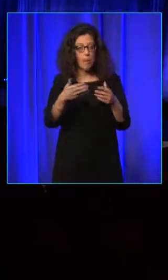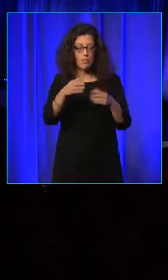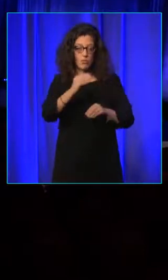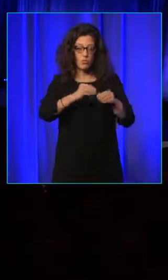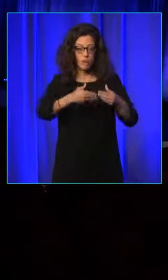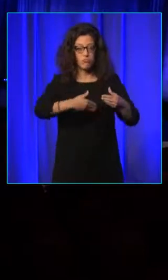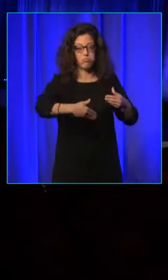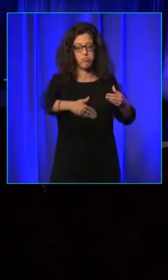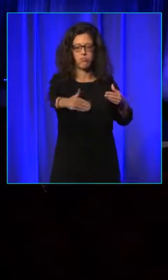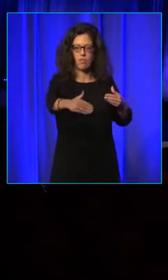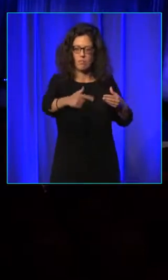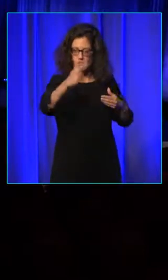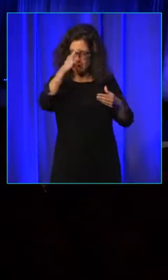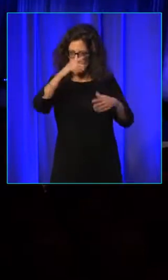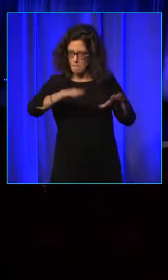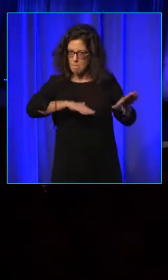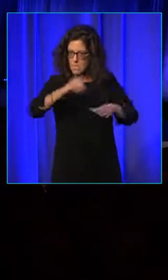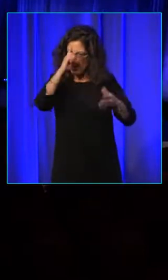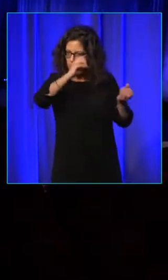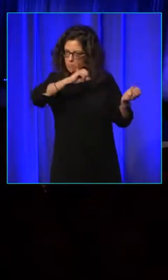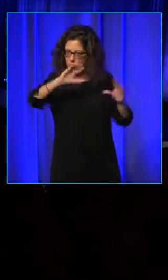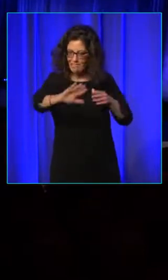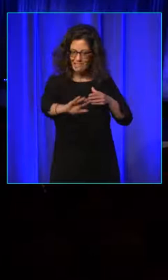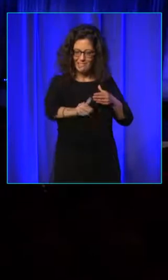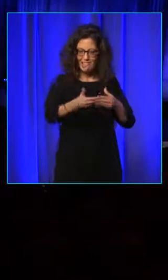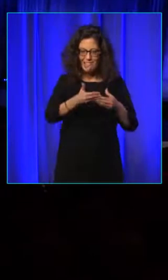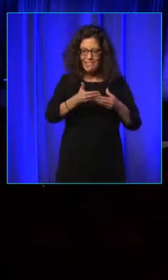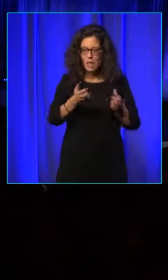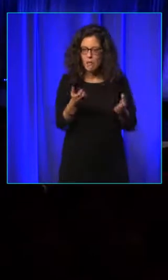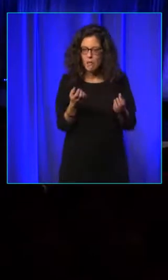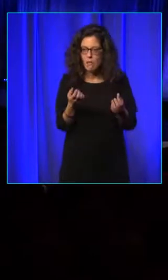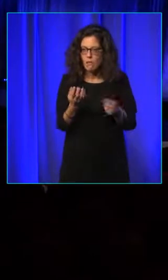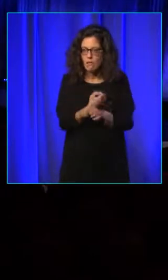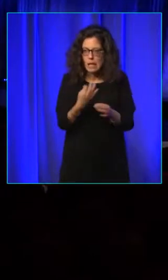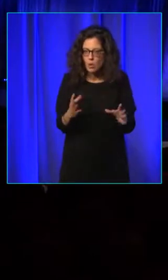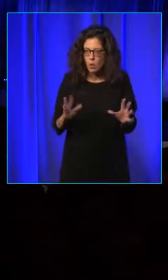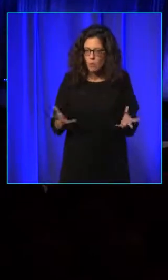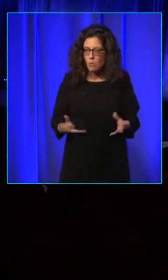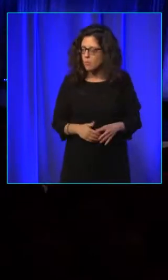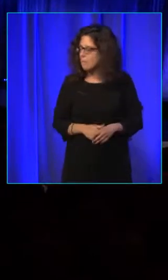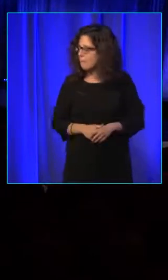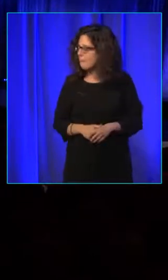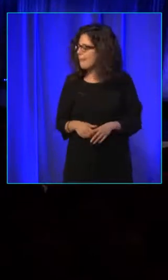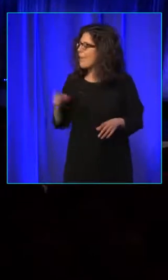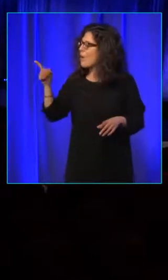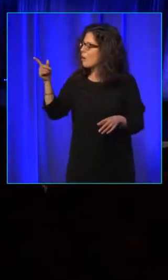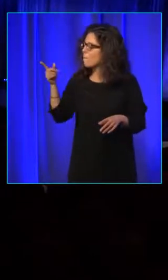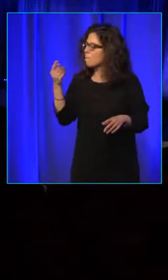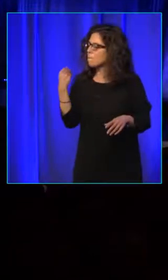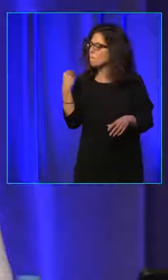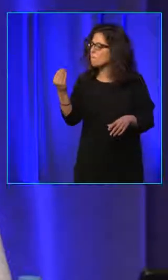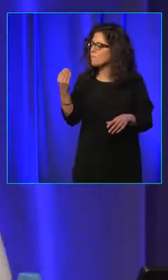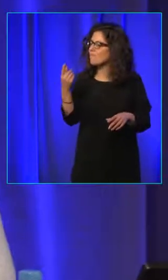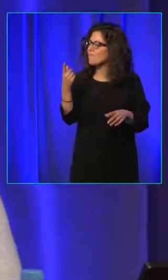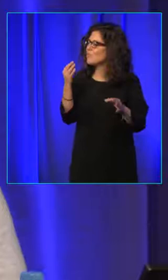méthode par rapport à le fait qu'on ne l'utilise pas dans certains sports, je sais pas. Alors, je vous ai donné l'histoire